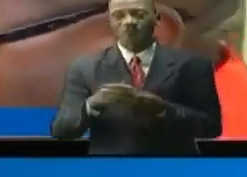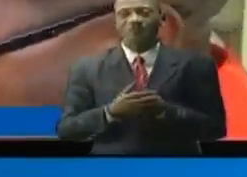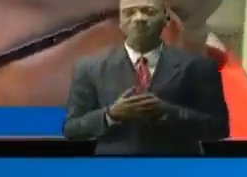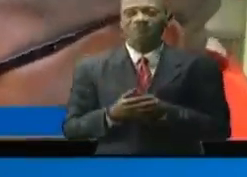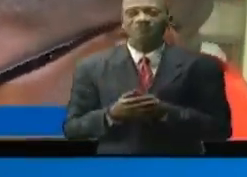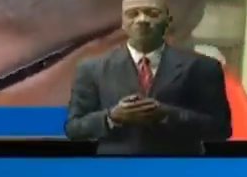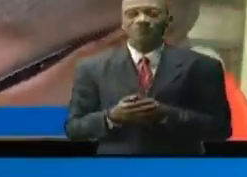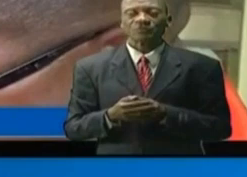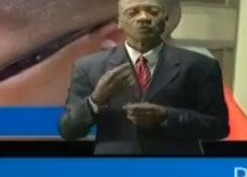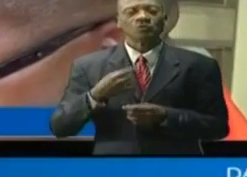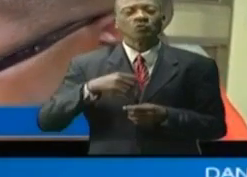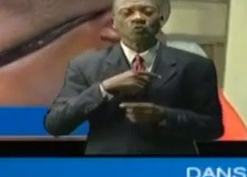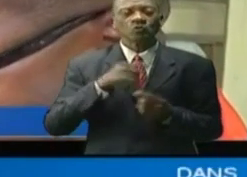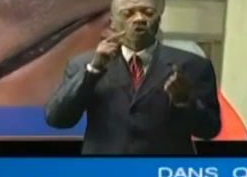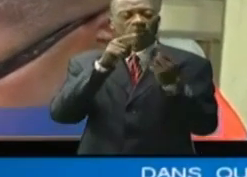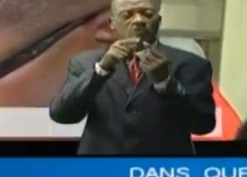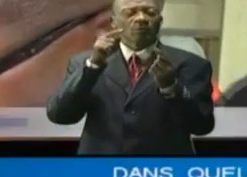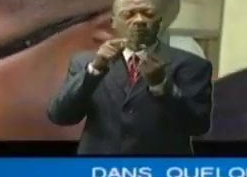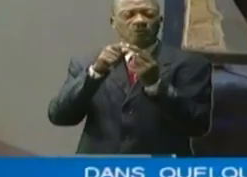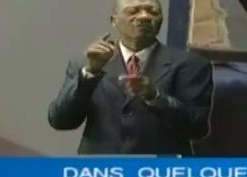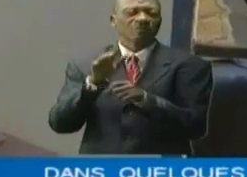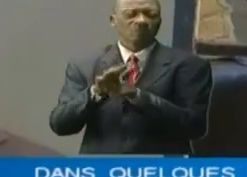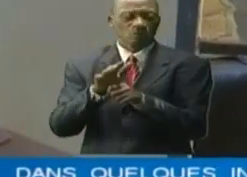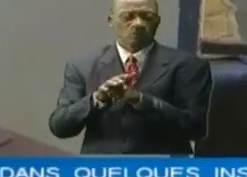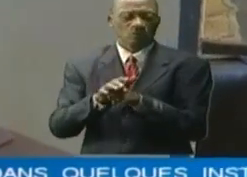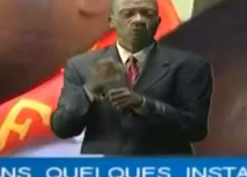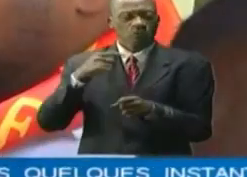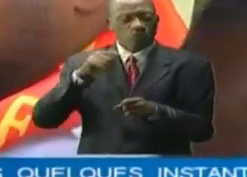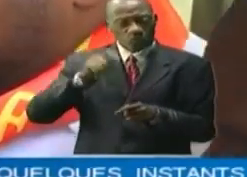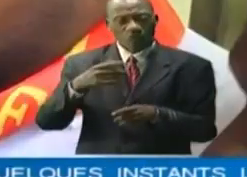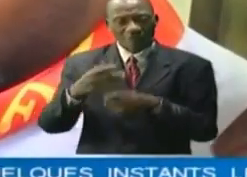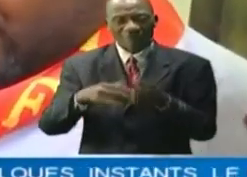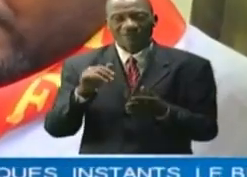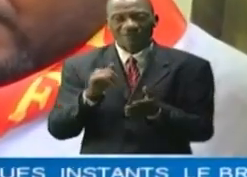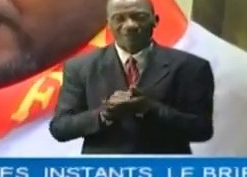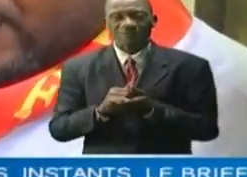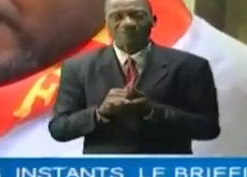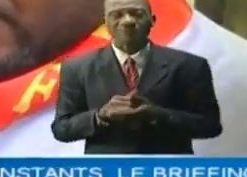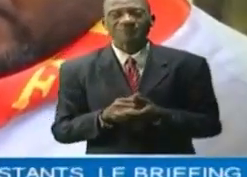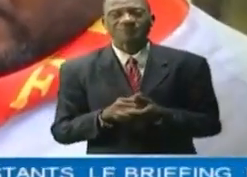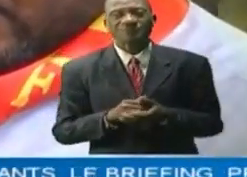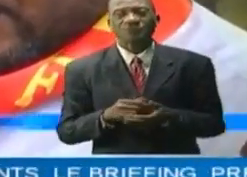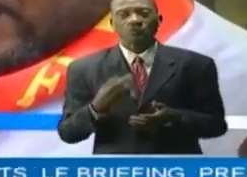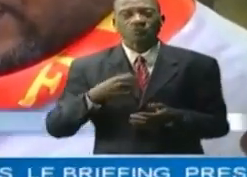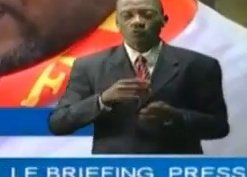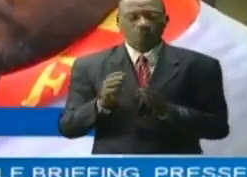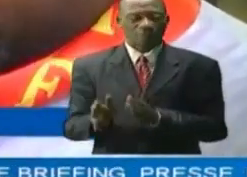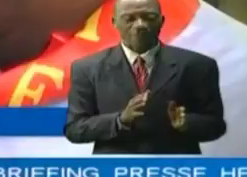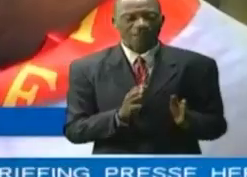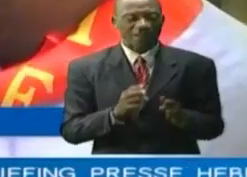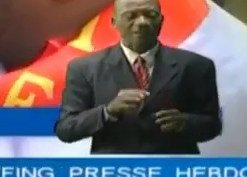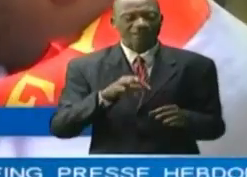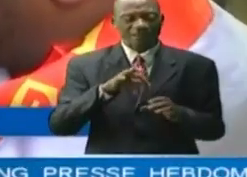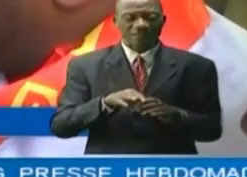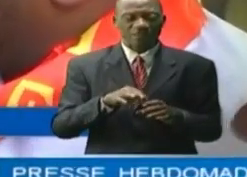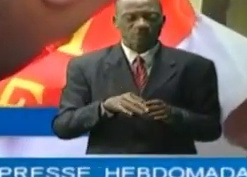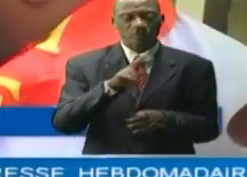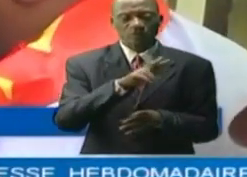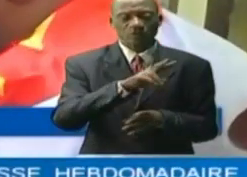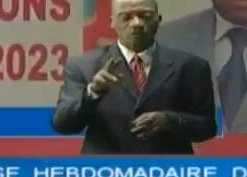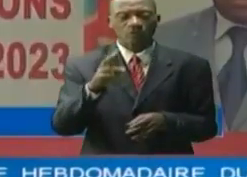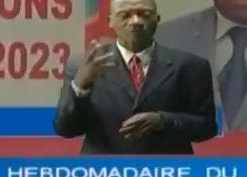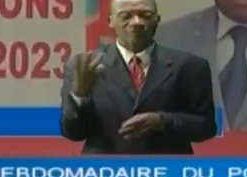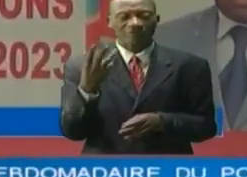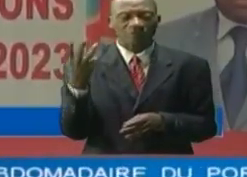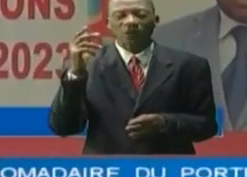des objectifs à atteindre. Et pour nous, nous sommes en train d'aller vers 2023. Le grand objectif que nous avons, c'est de